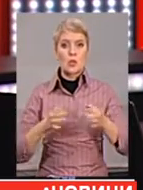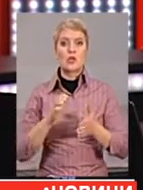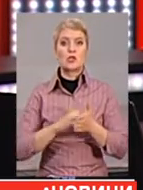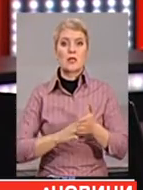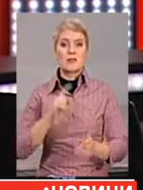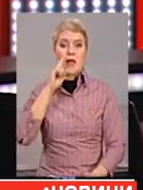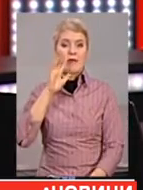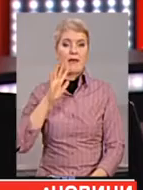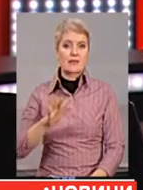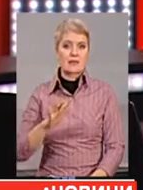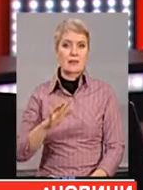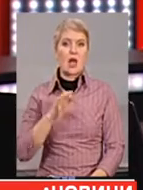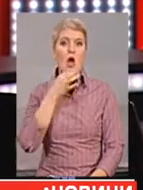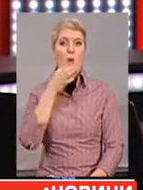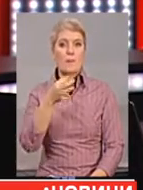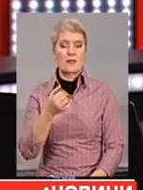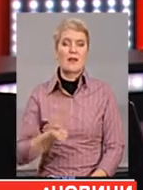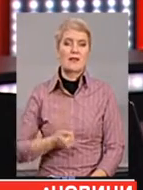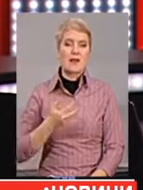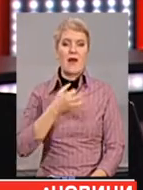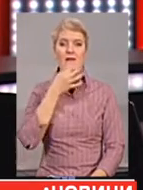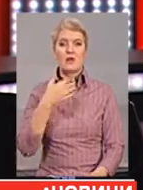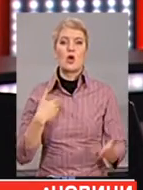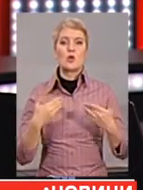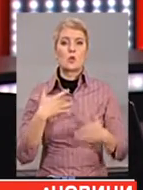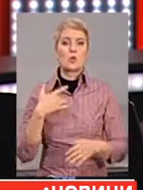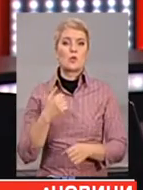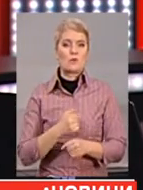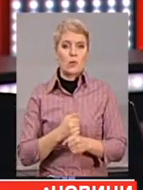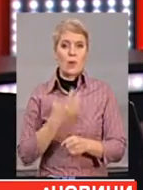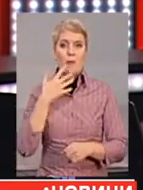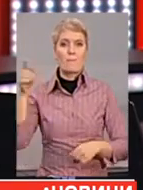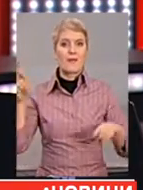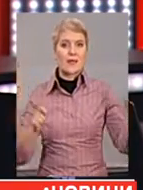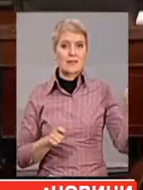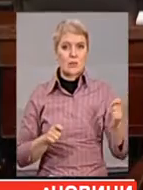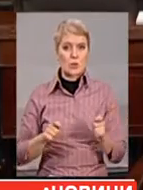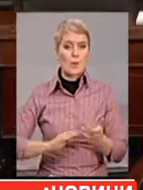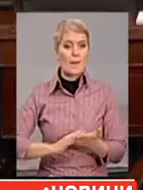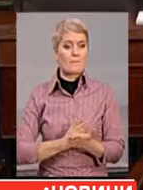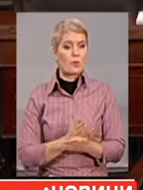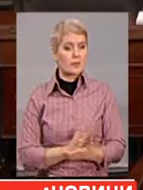коментарі. Також він не раз висловлювався щодо суворої міграційної політики.